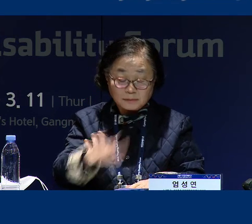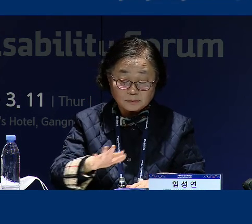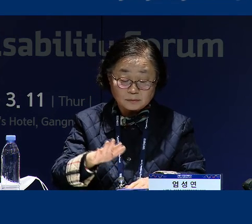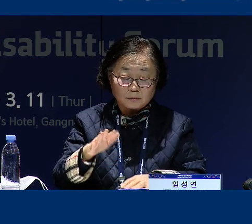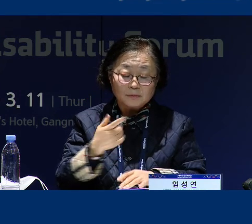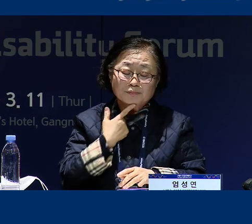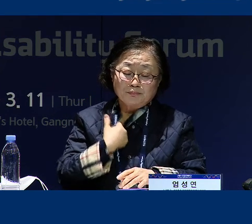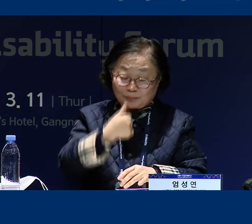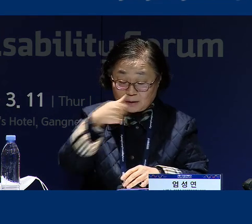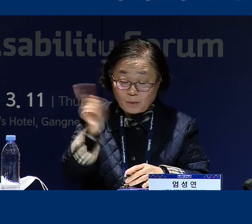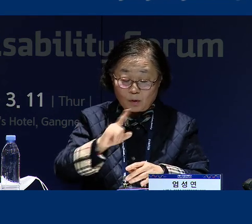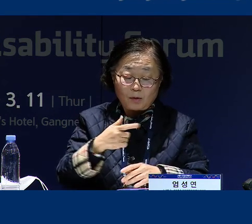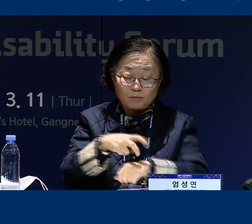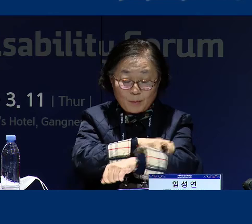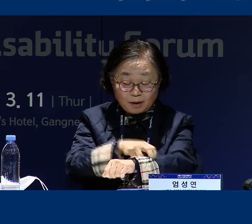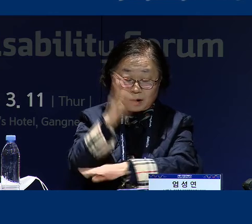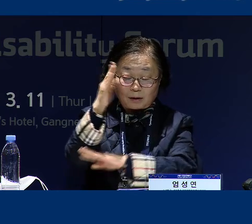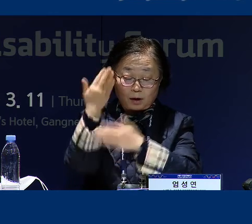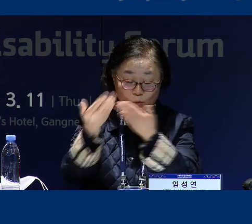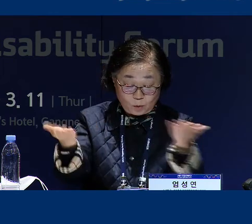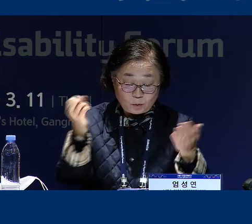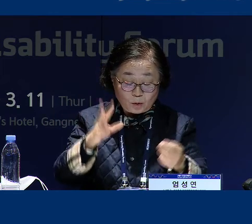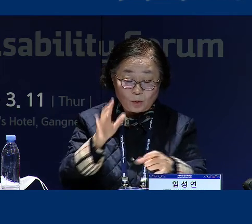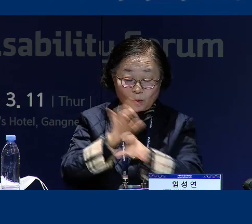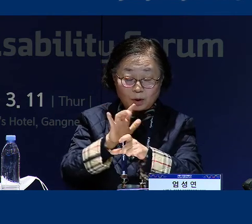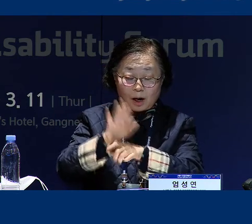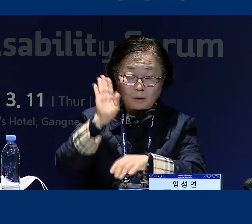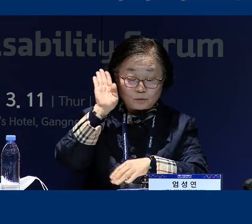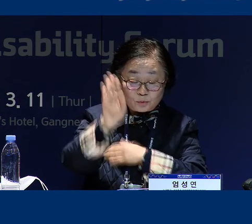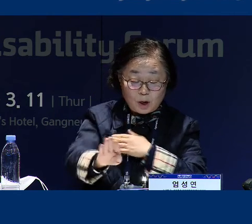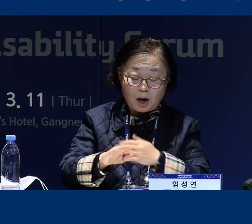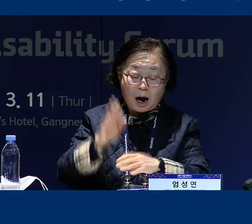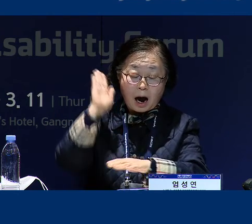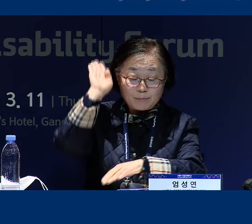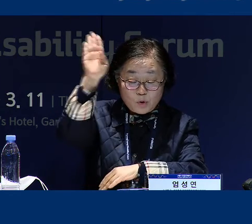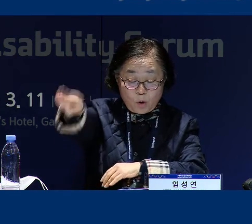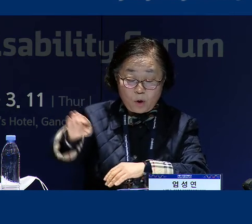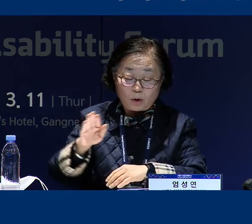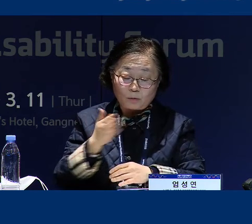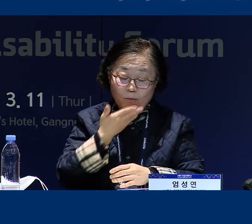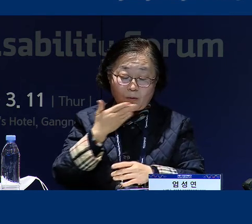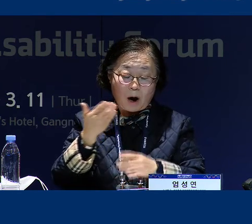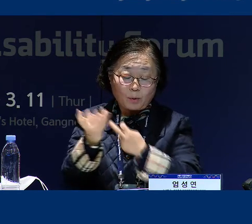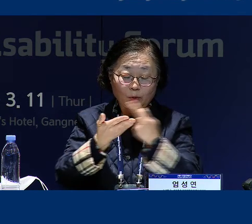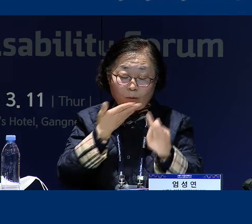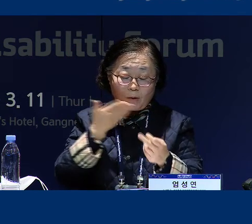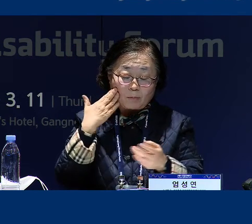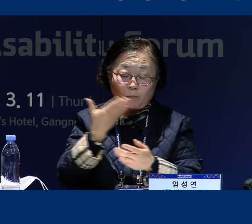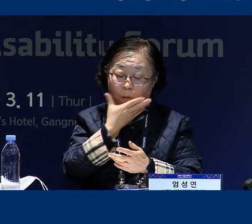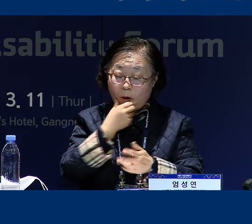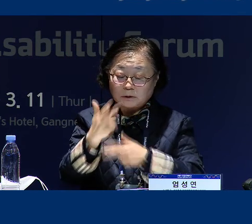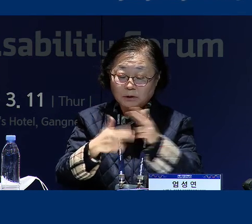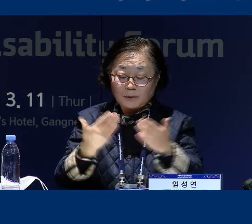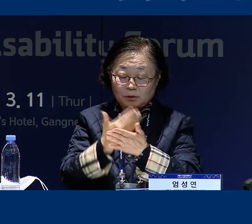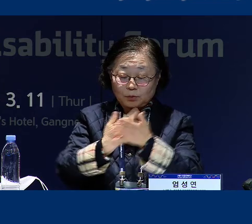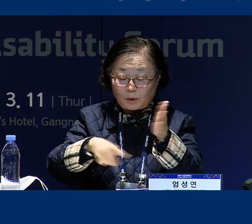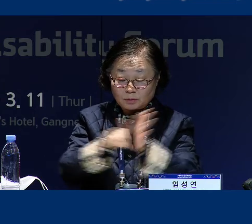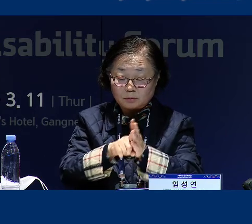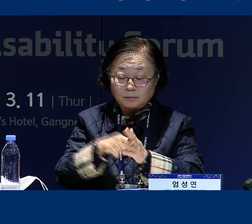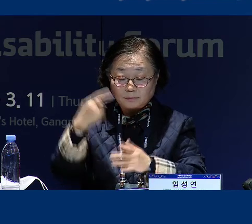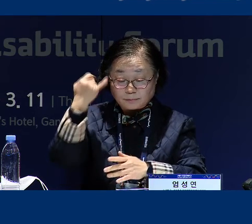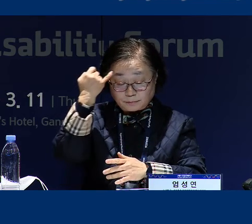강원도 내 청각 장애인으로서 겪는 불편함에 대해서 또한 이에 대한 정책적 해결 방안을